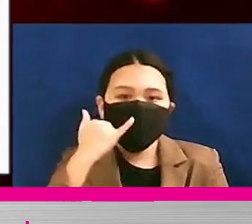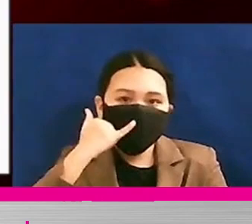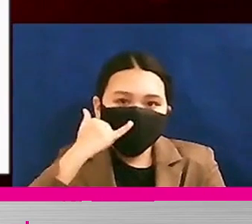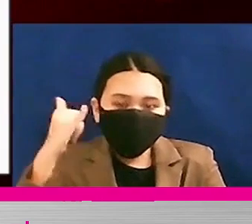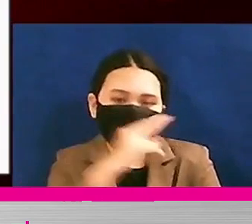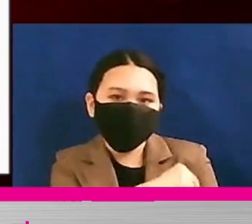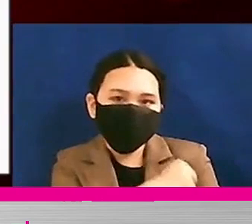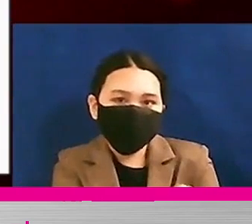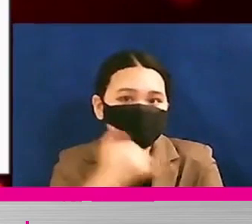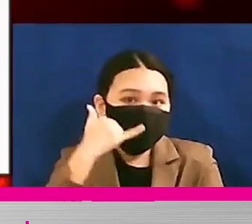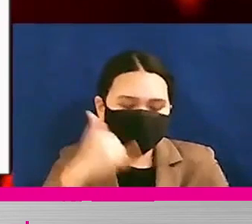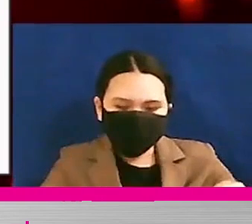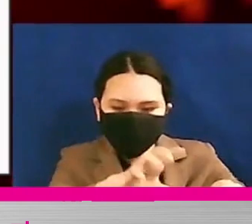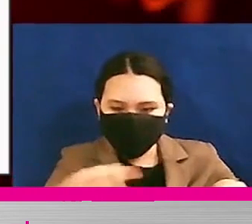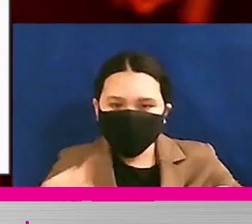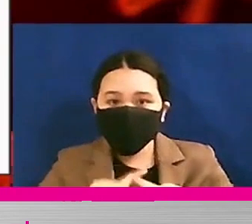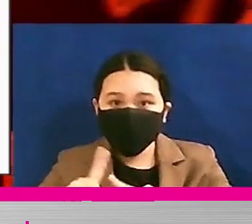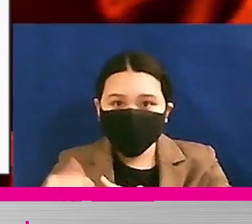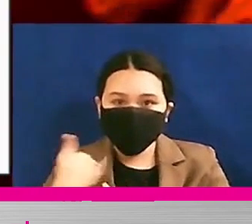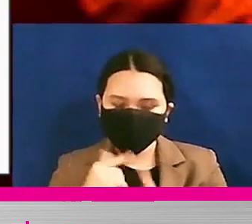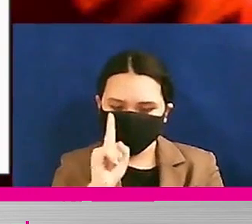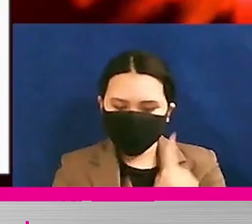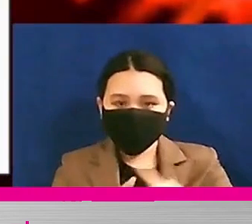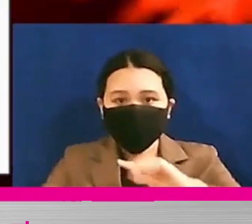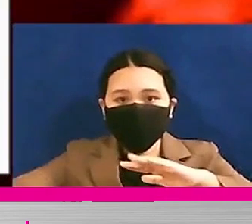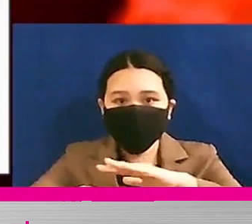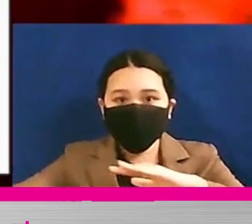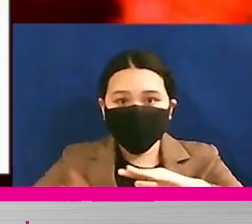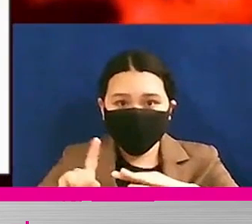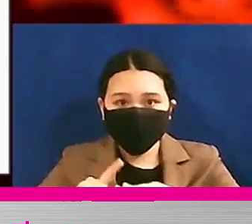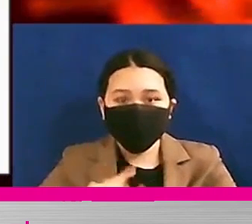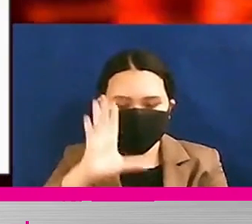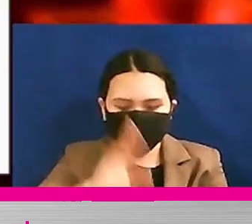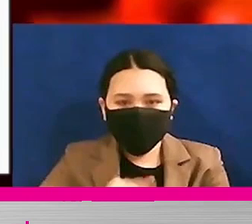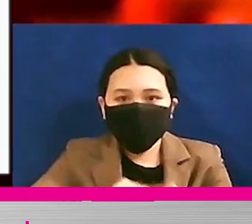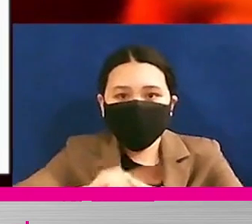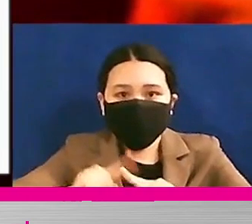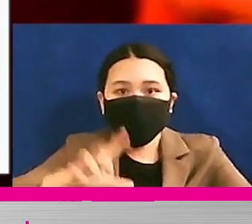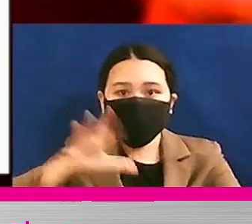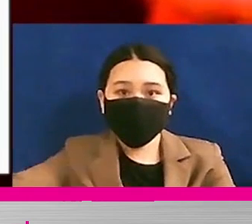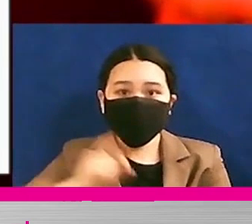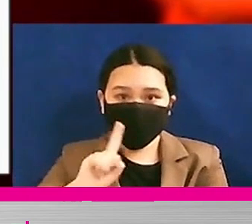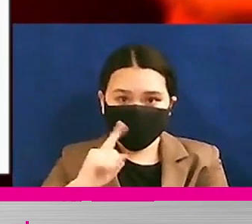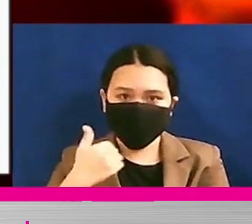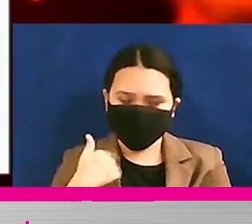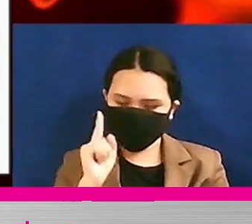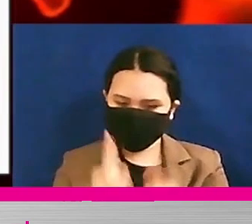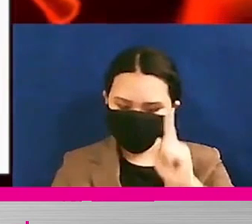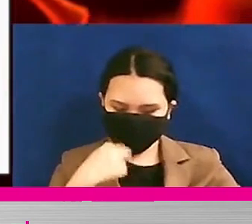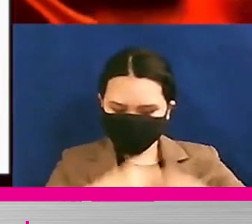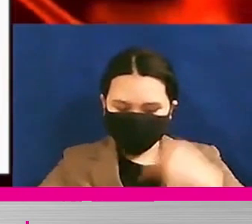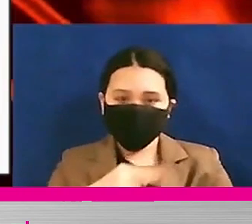ยังพบว่าการเดินทางไปพื้นที่โดยที่ไม่ได้แจ้งข้อมูลประปรายหรือเป็นความเสี่ยงต่อตัวเองและเสียงแพร่โรคต่อผู้อื่น